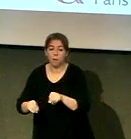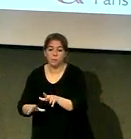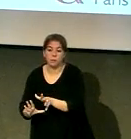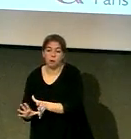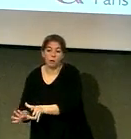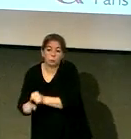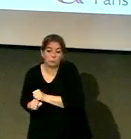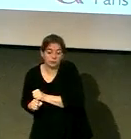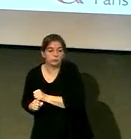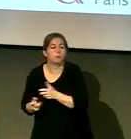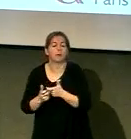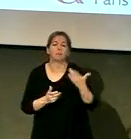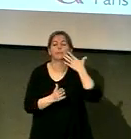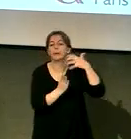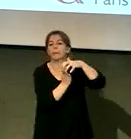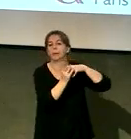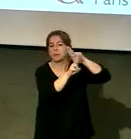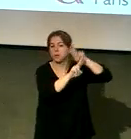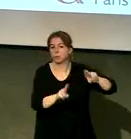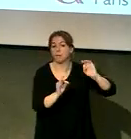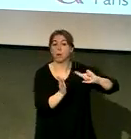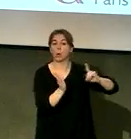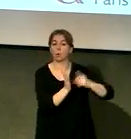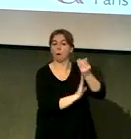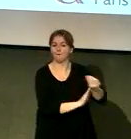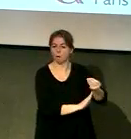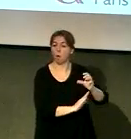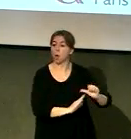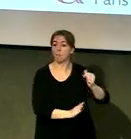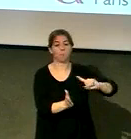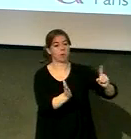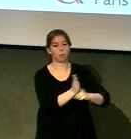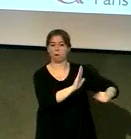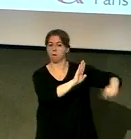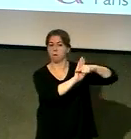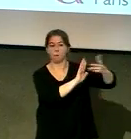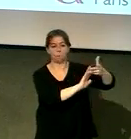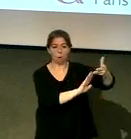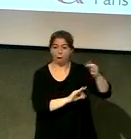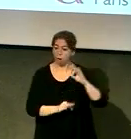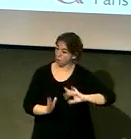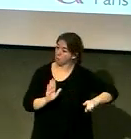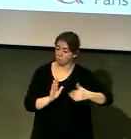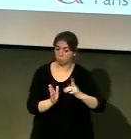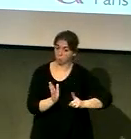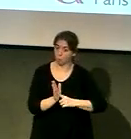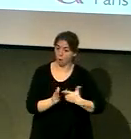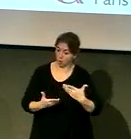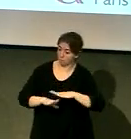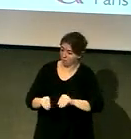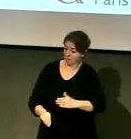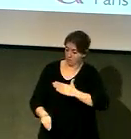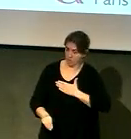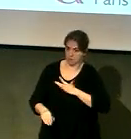textes internationaux sur les droits de l'enfant disent que le premier droit de l'enfant, c'est à être élevé dans sa famille. Et donc, ça comporte d'être avec ses frères et